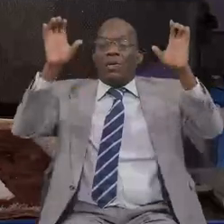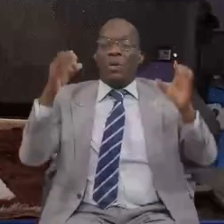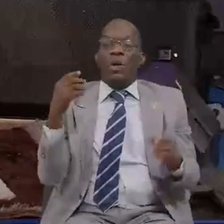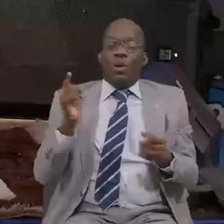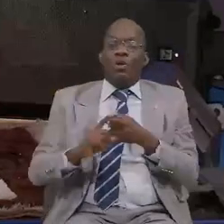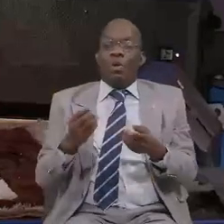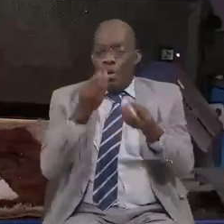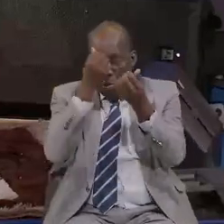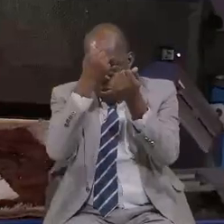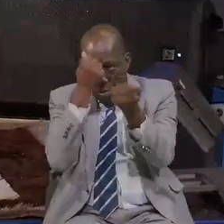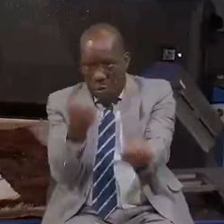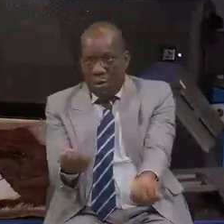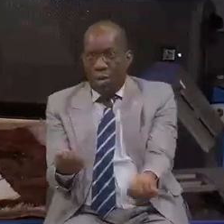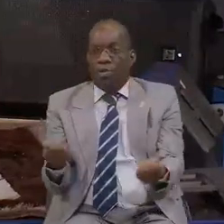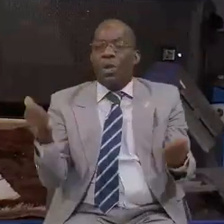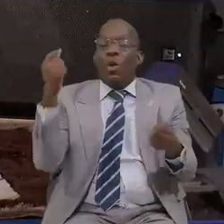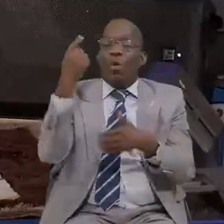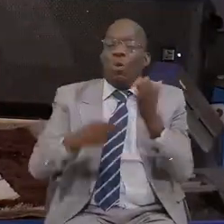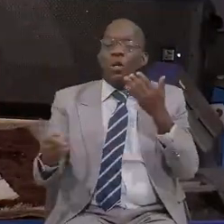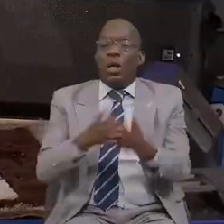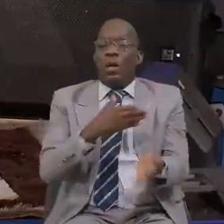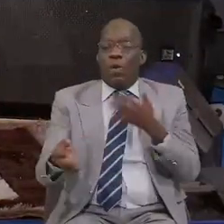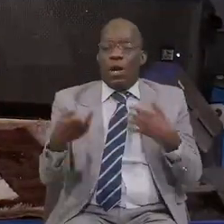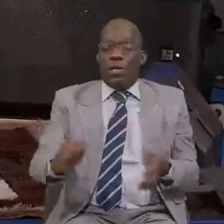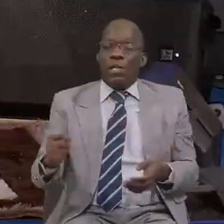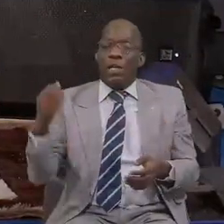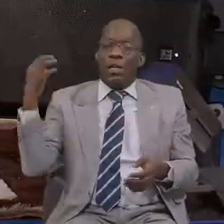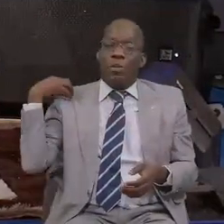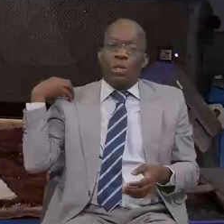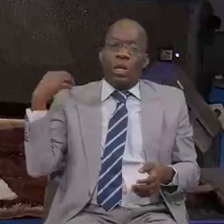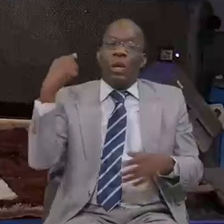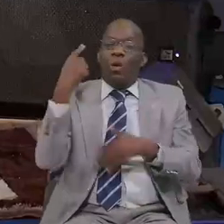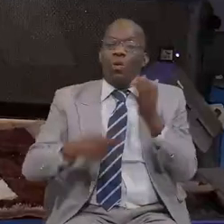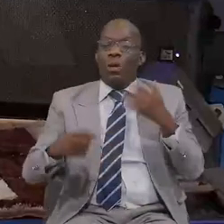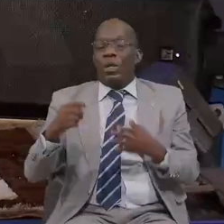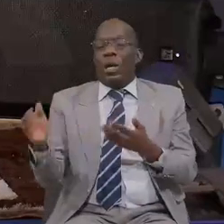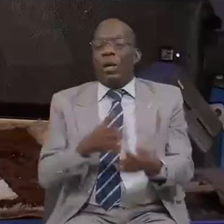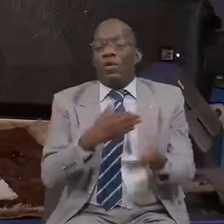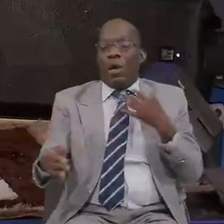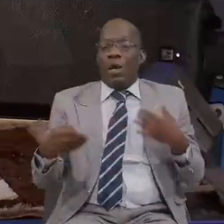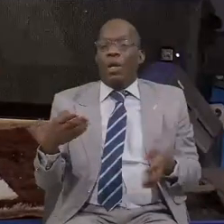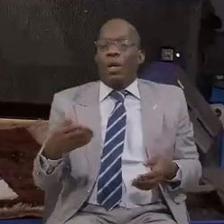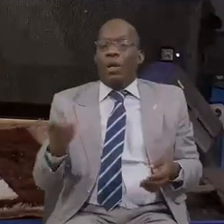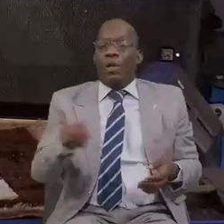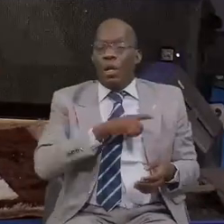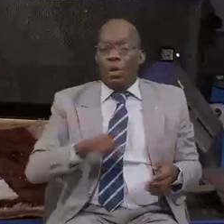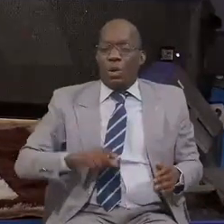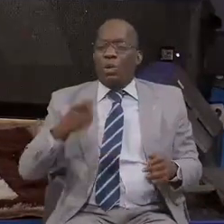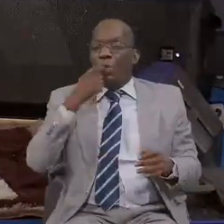l'obéissance. Tout ce que le maître, mon Seigneur, tout ce qu'il commande. Alors il